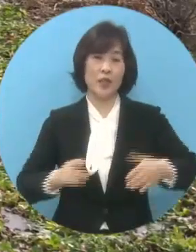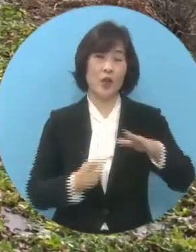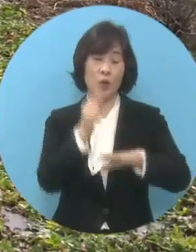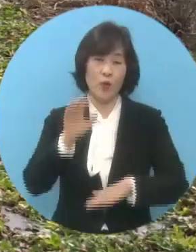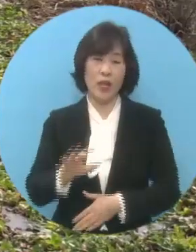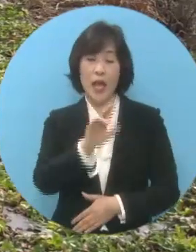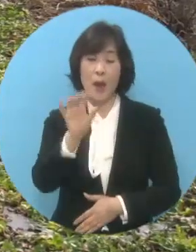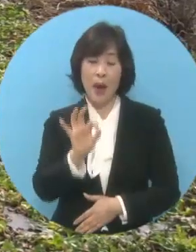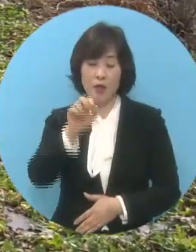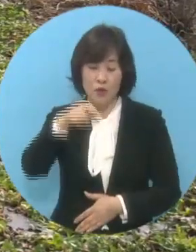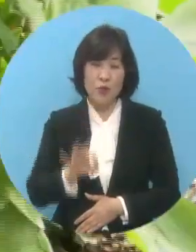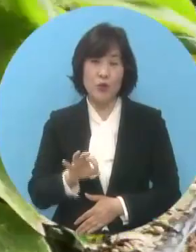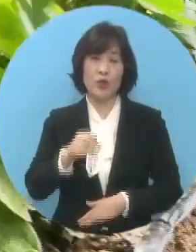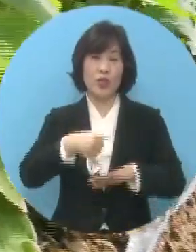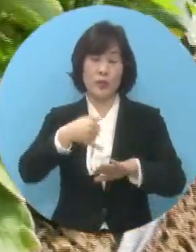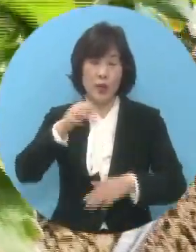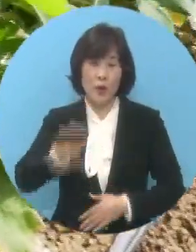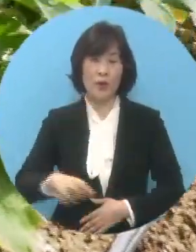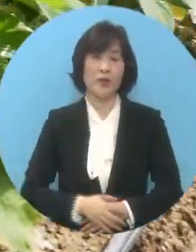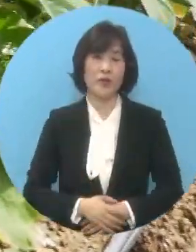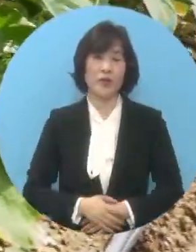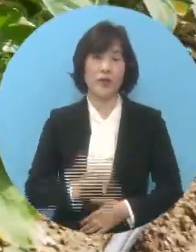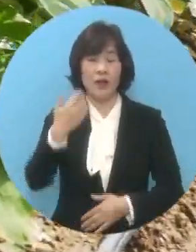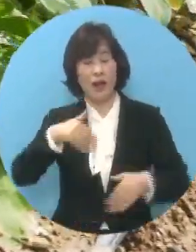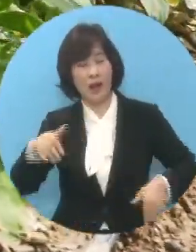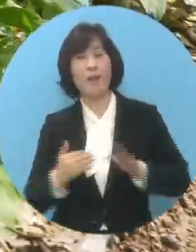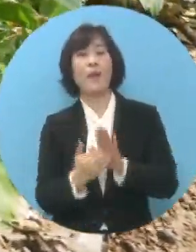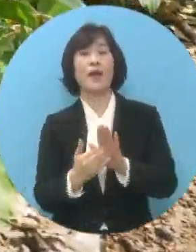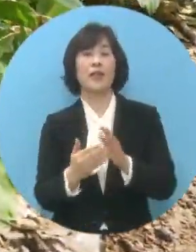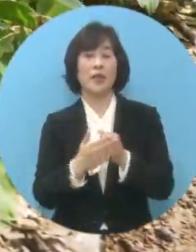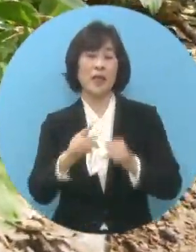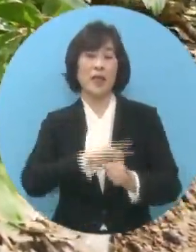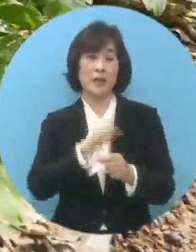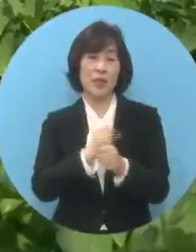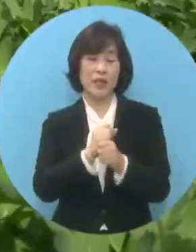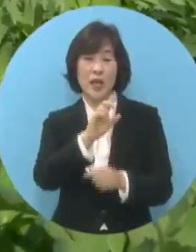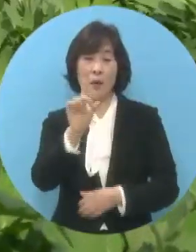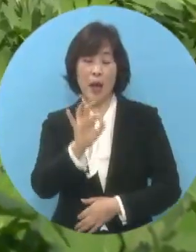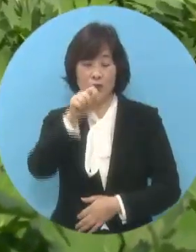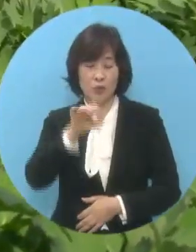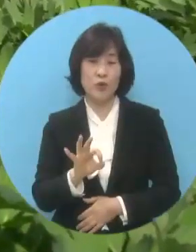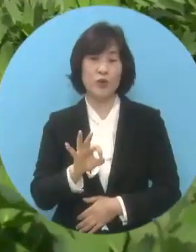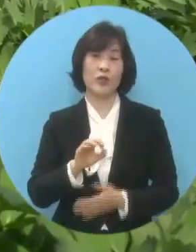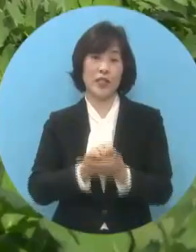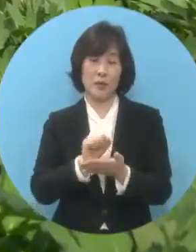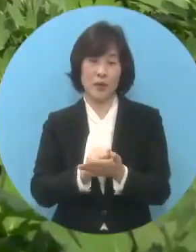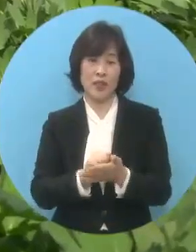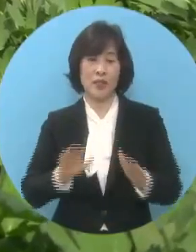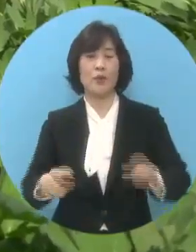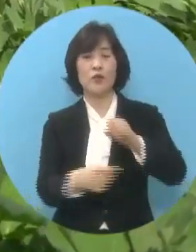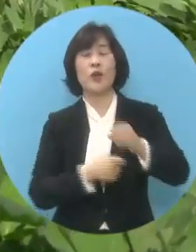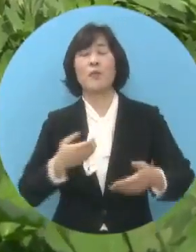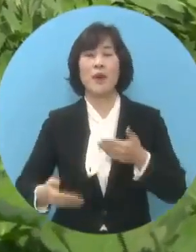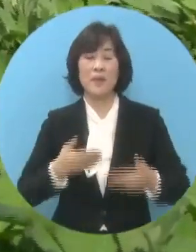고흥의 방풍재배 농장입니다. 풍을 예방한다고 해서 방풍이라 부르는 미나리과의 나물로 수확이